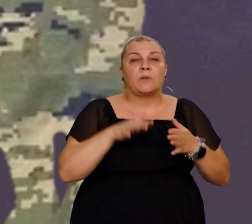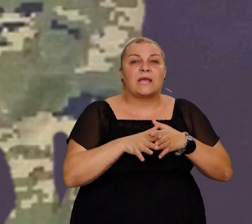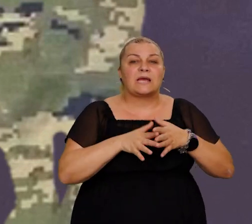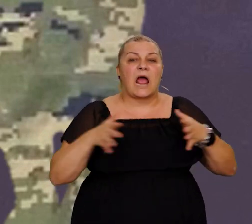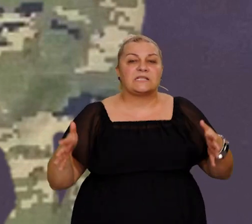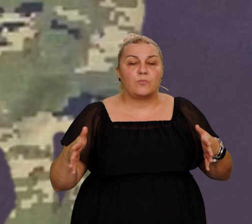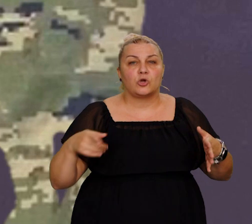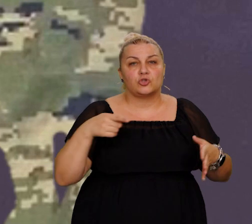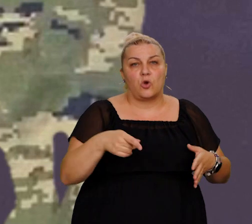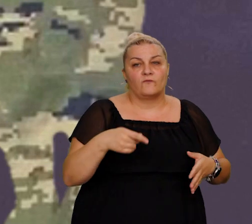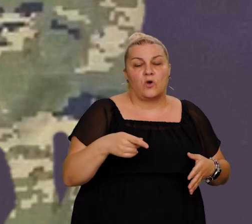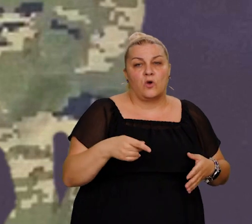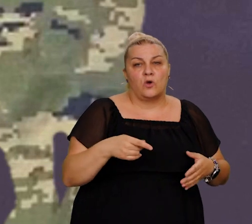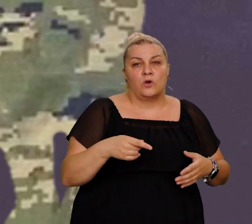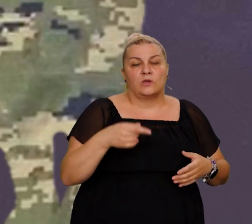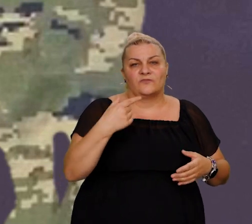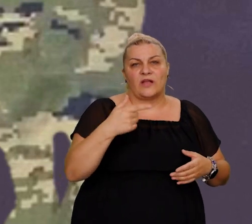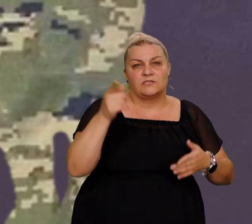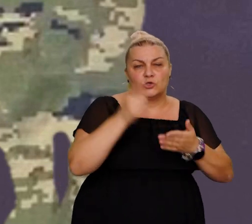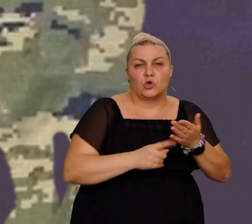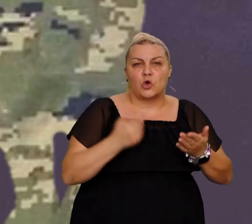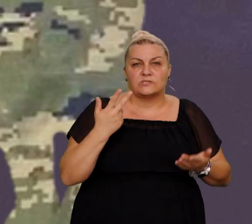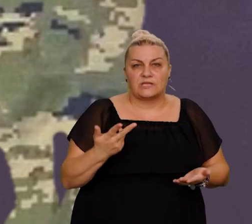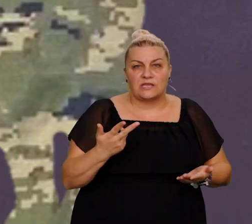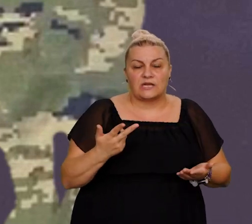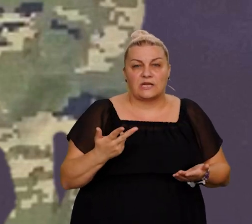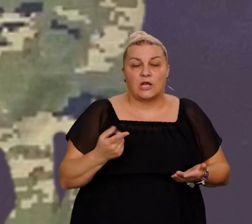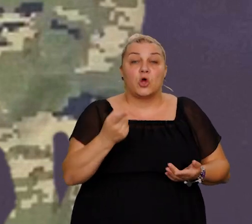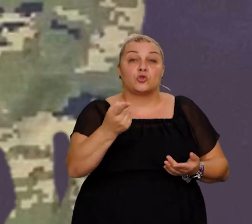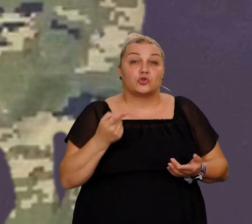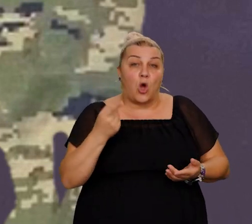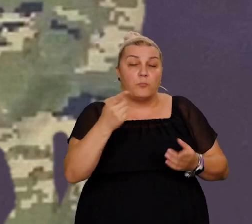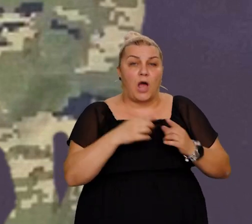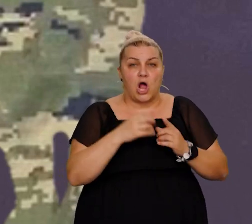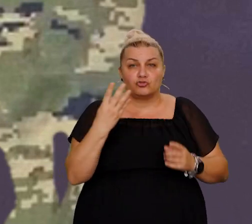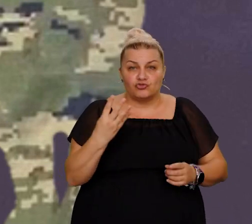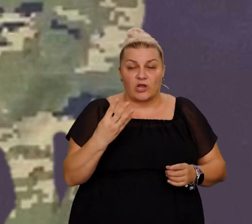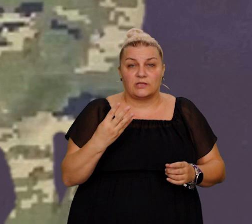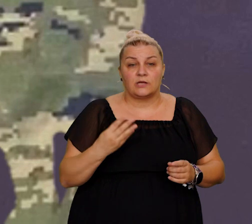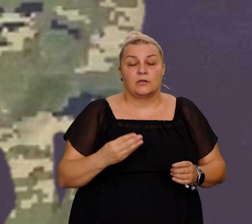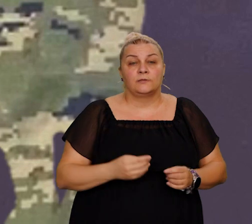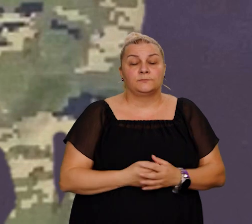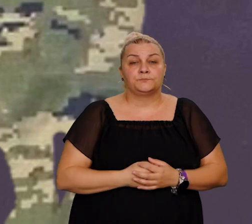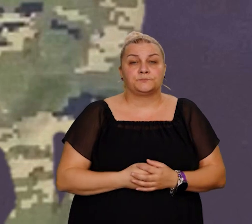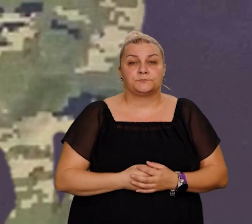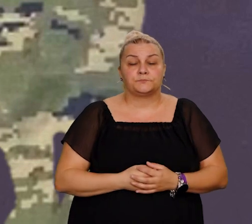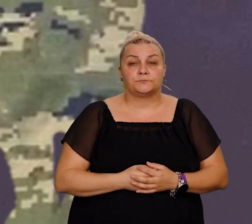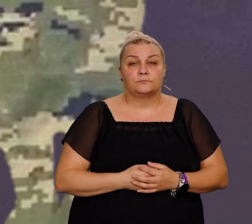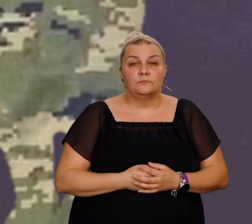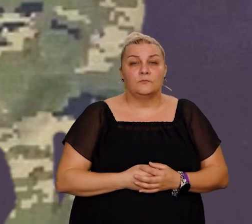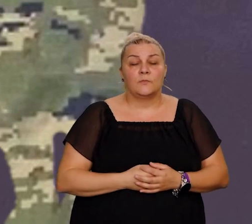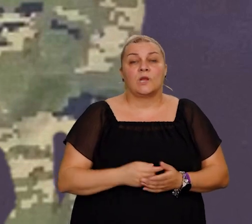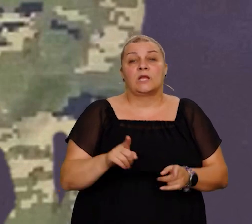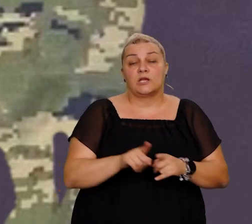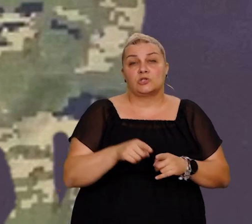vod to je vod 20 mm kroz 3, model Topaja 4, M55A4, i